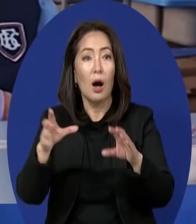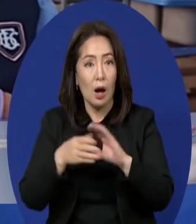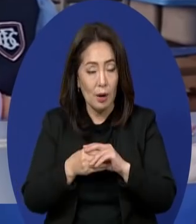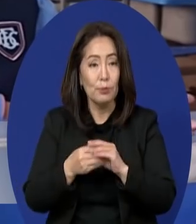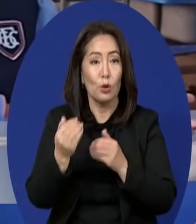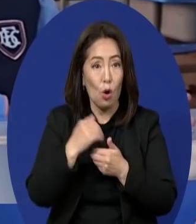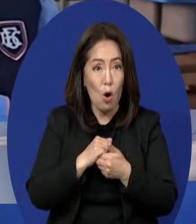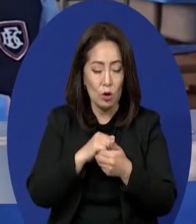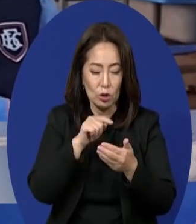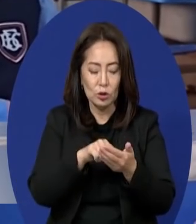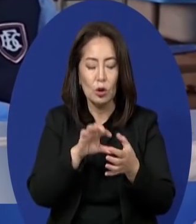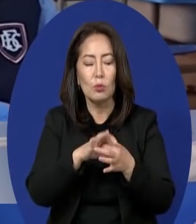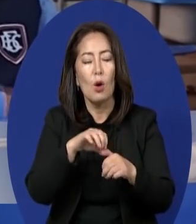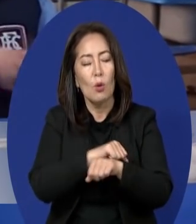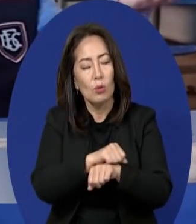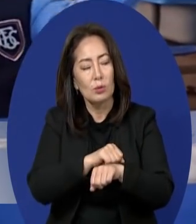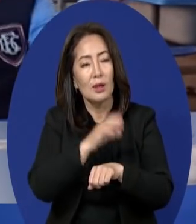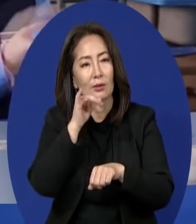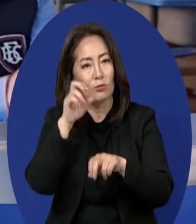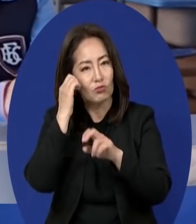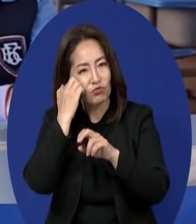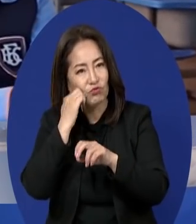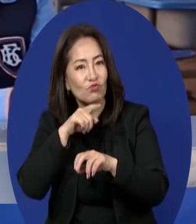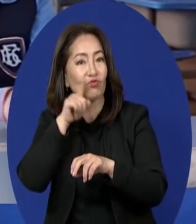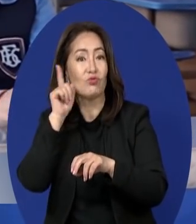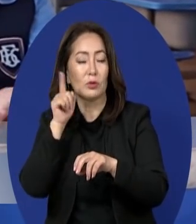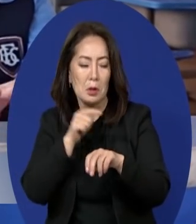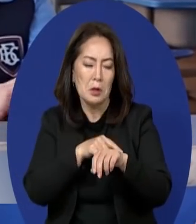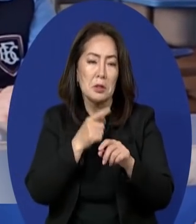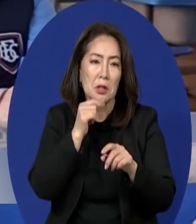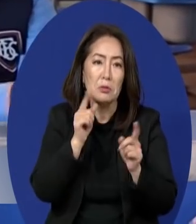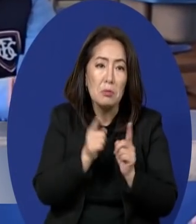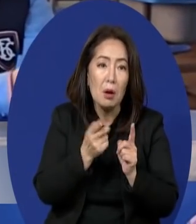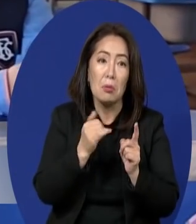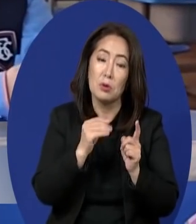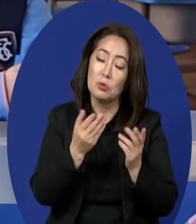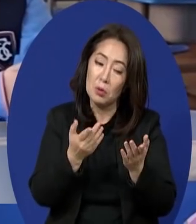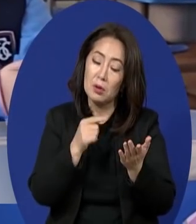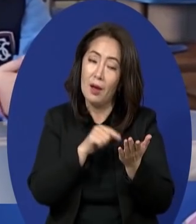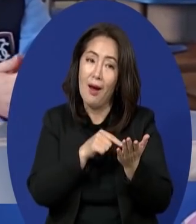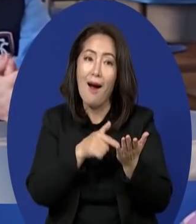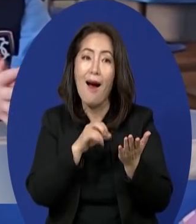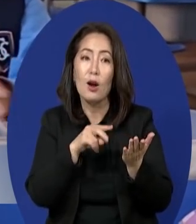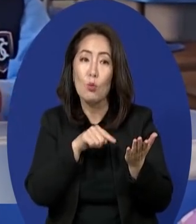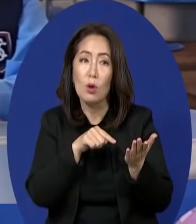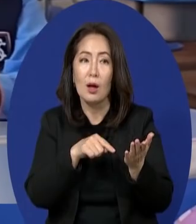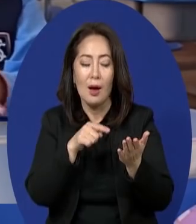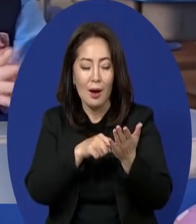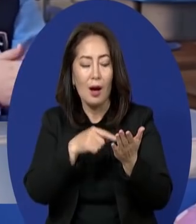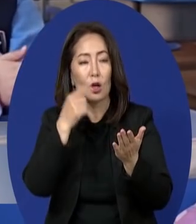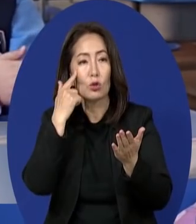болж хүн урд насалчч болно. Түүнээс болж хүн богино насалчч болно. Түүнээс болход гараа